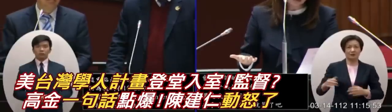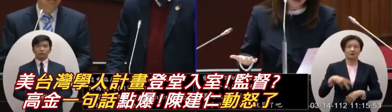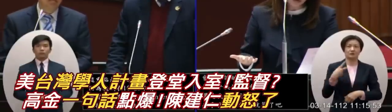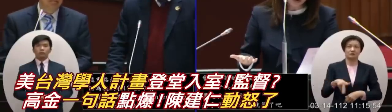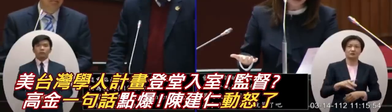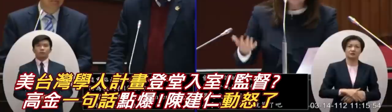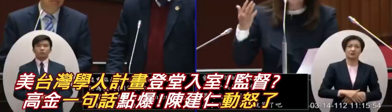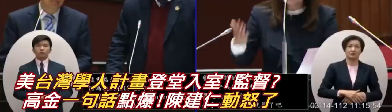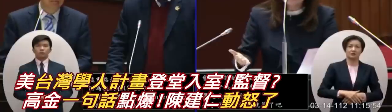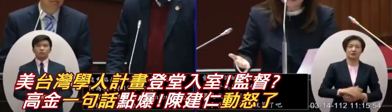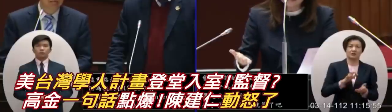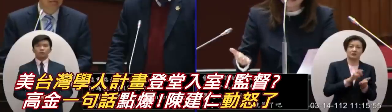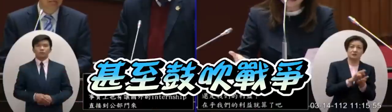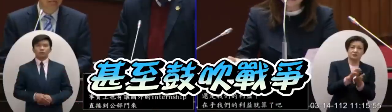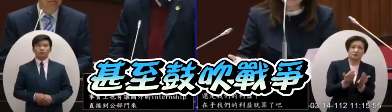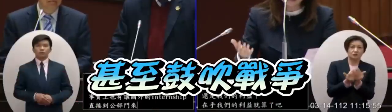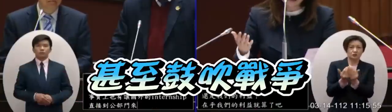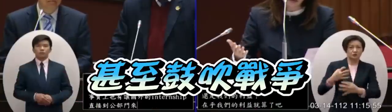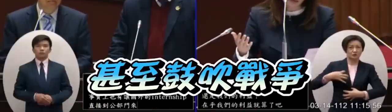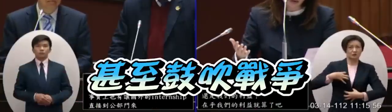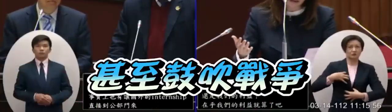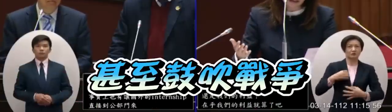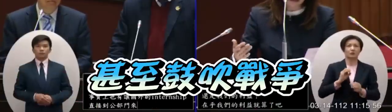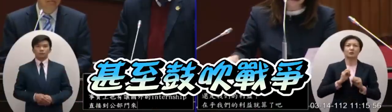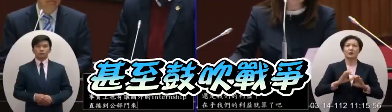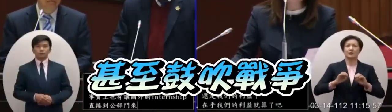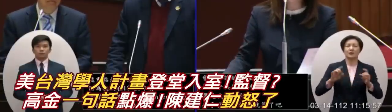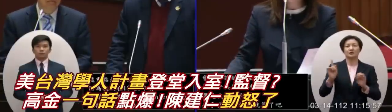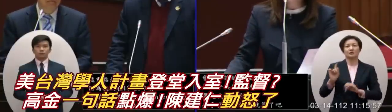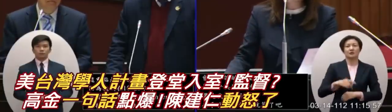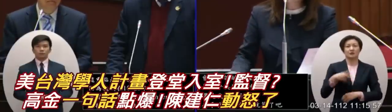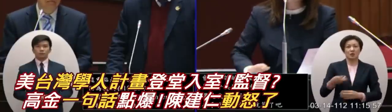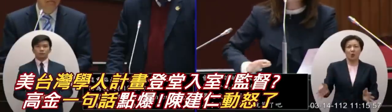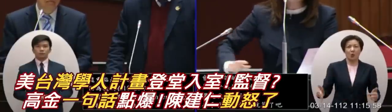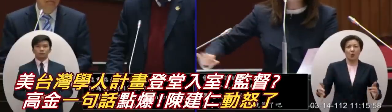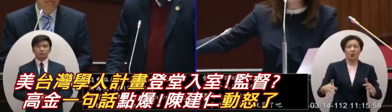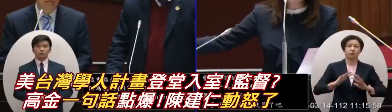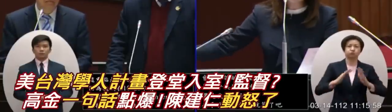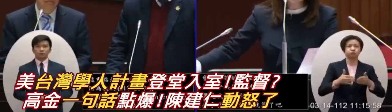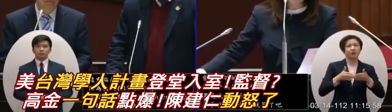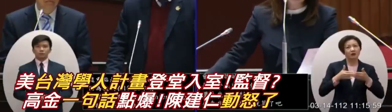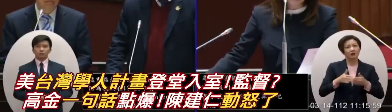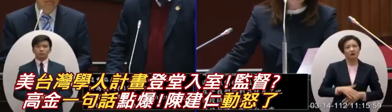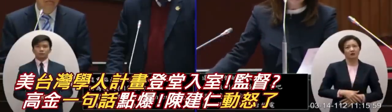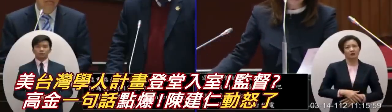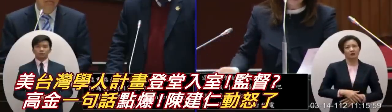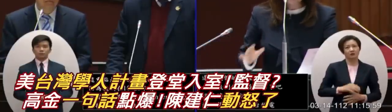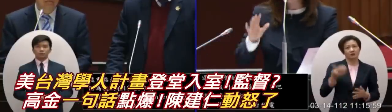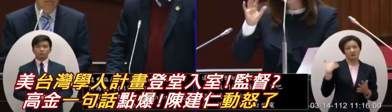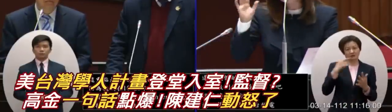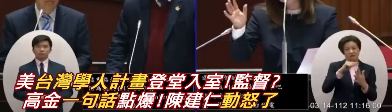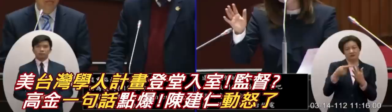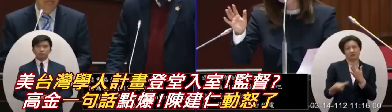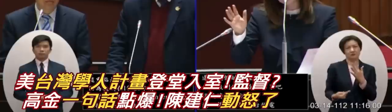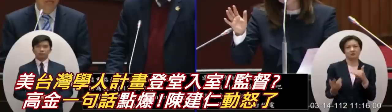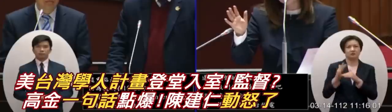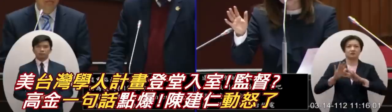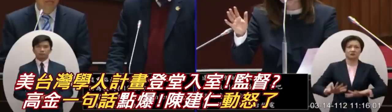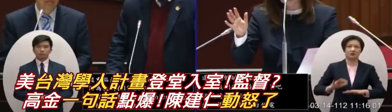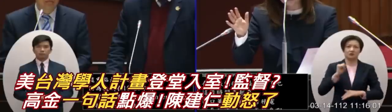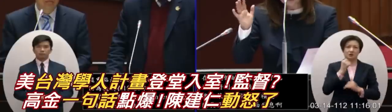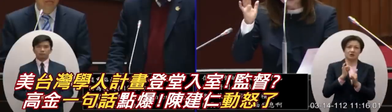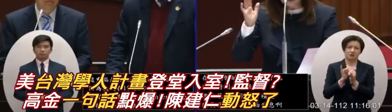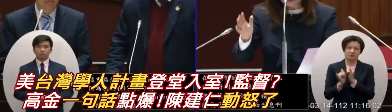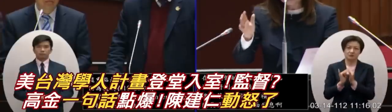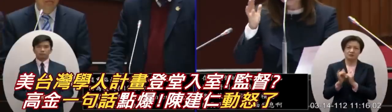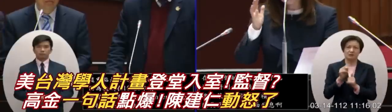到推销军火，甚至还鼓吹战争。台湾这人民这一路走来，我们都眼睁睁看着